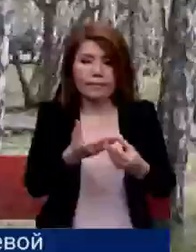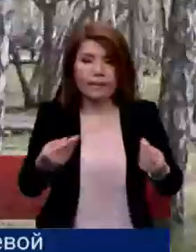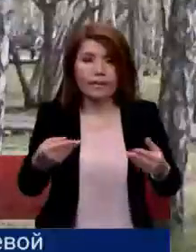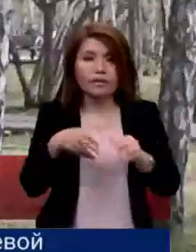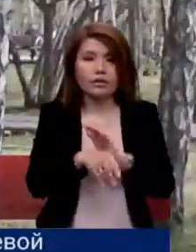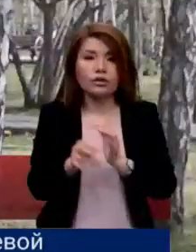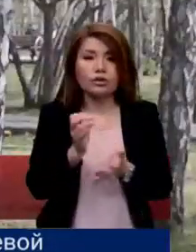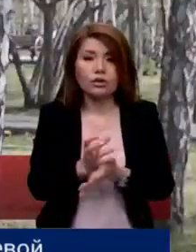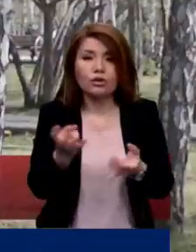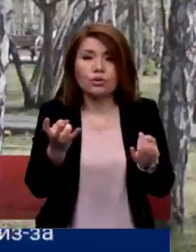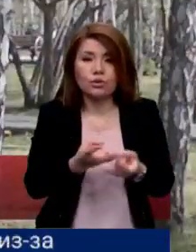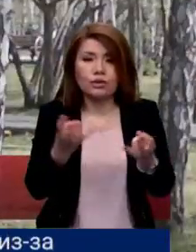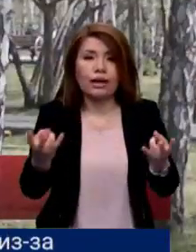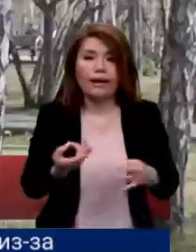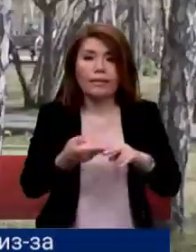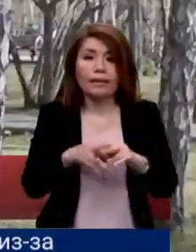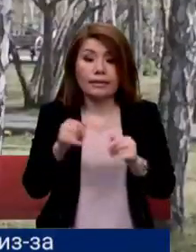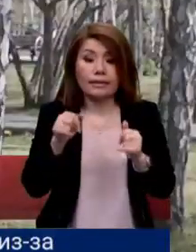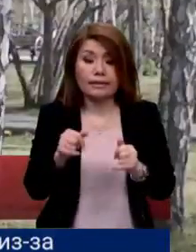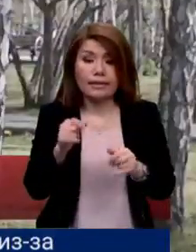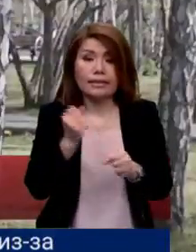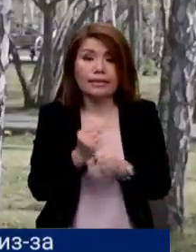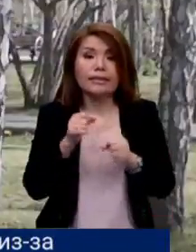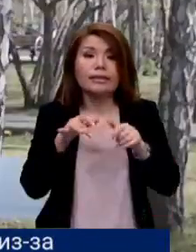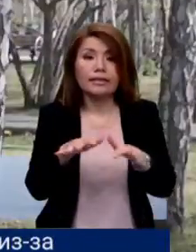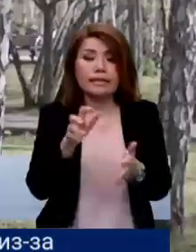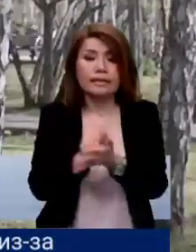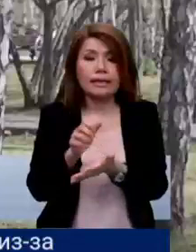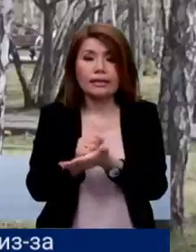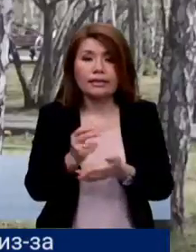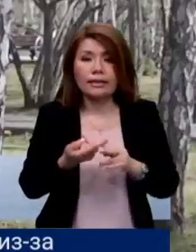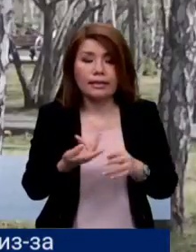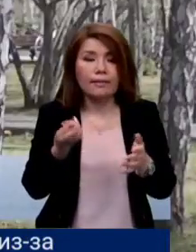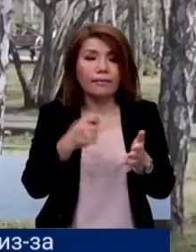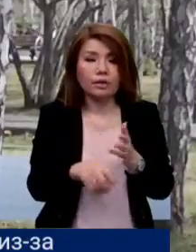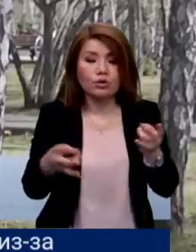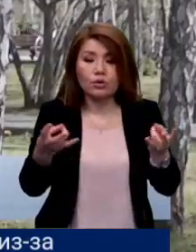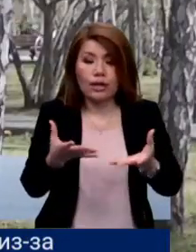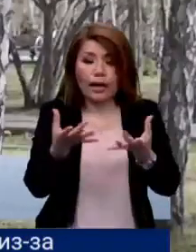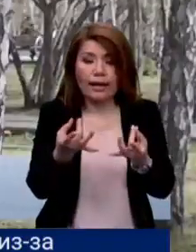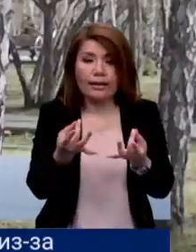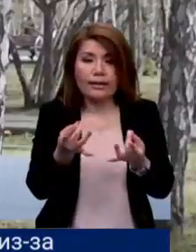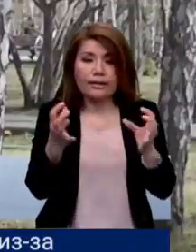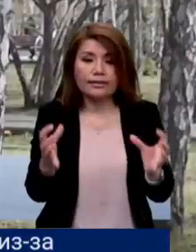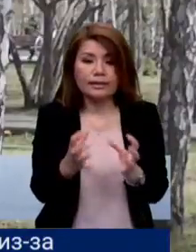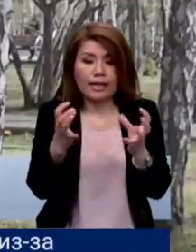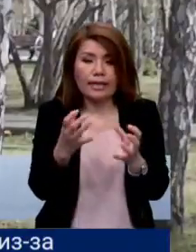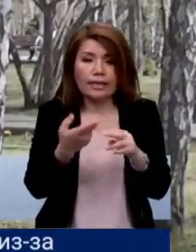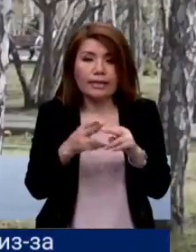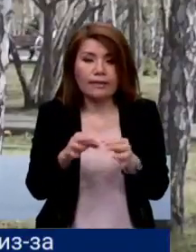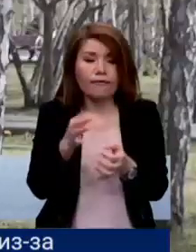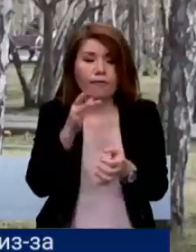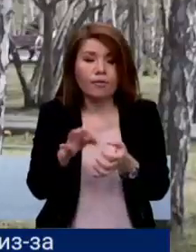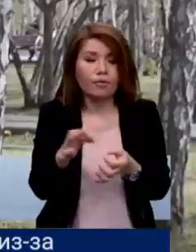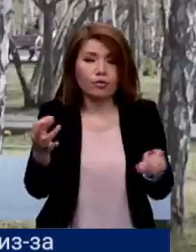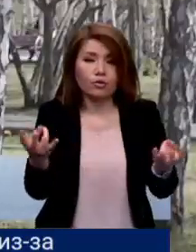қамданған. Лагу на замок. И вот мы сейчас этим занимаемся. Ылғалды құлыптап қою керек. Ең бастысы, ылғал сақтау жұмыстарын дер кезінде жасауымыз